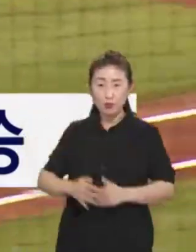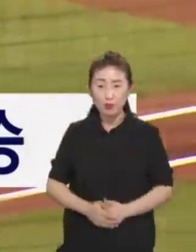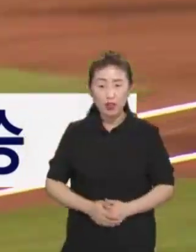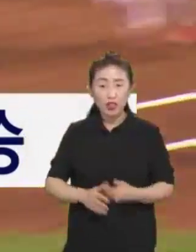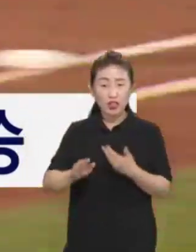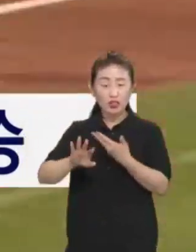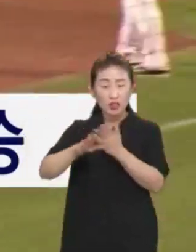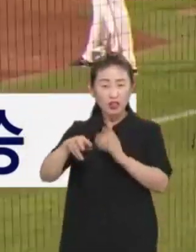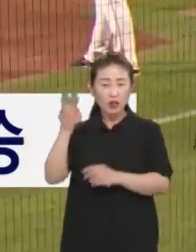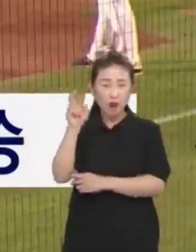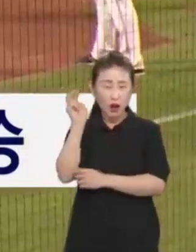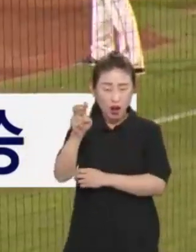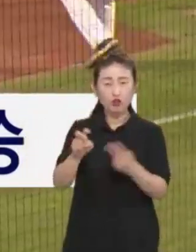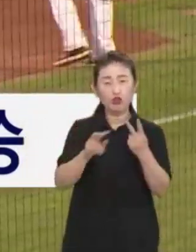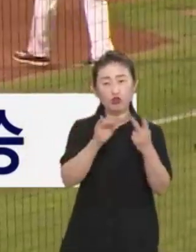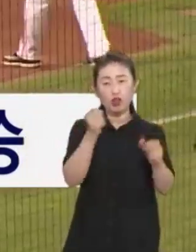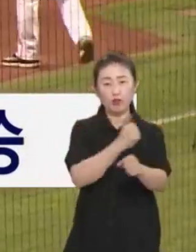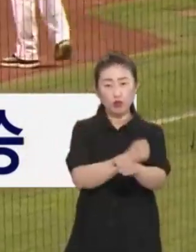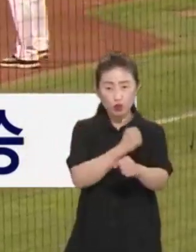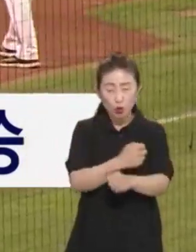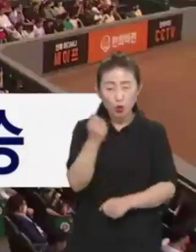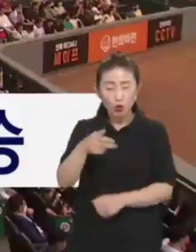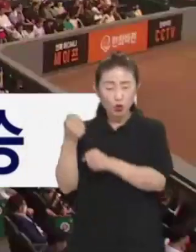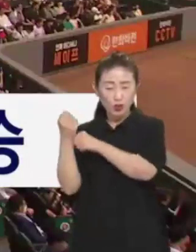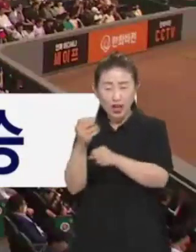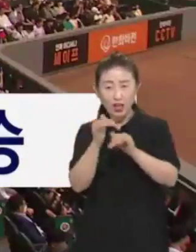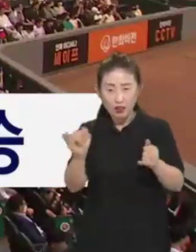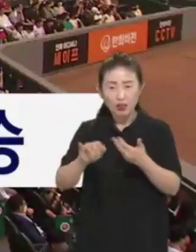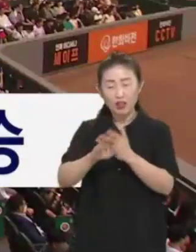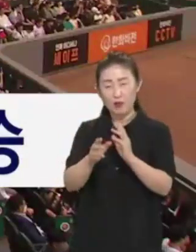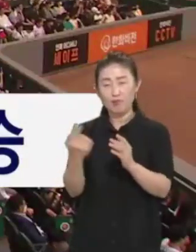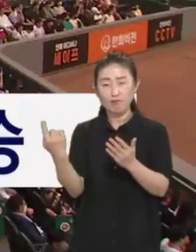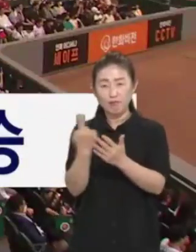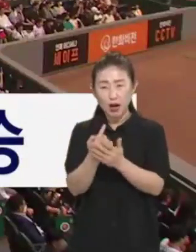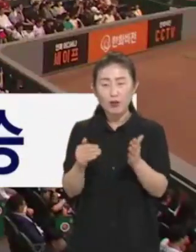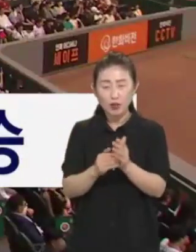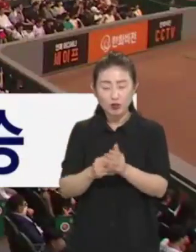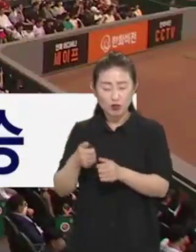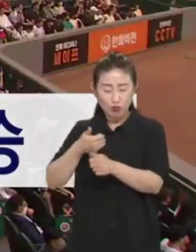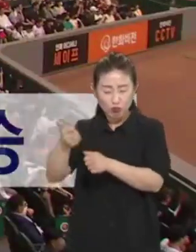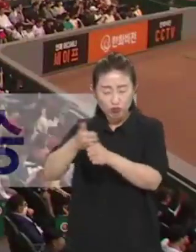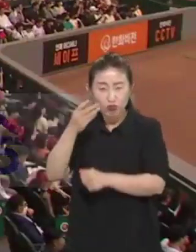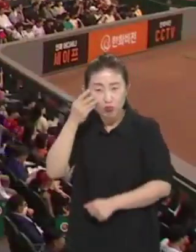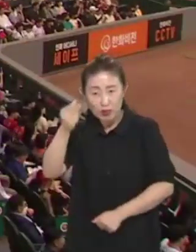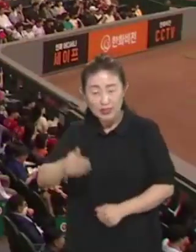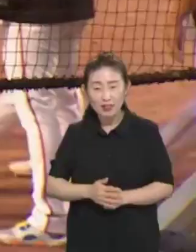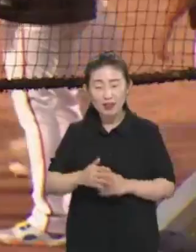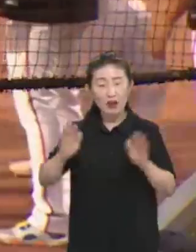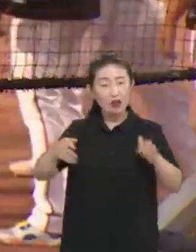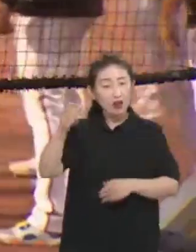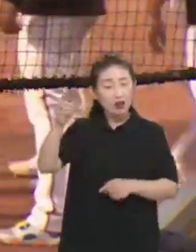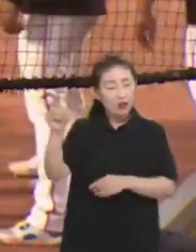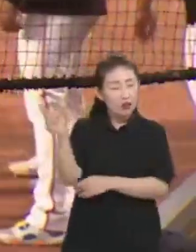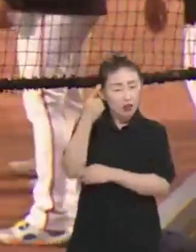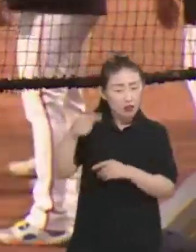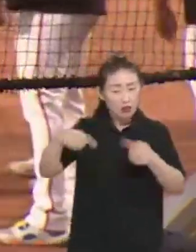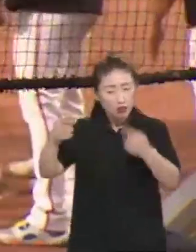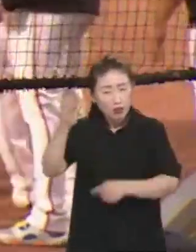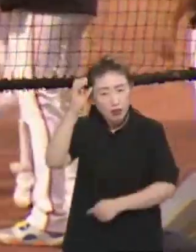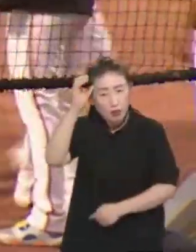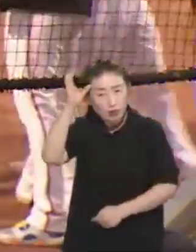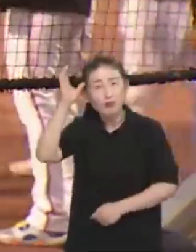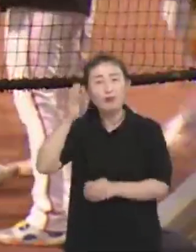투수의 호투에 새 외국인 타자 닉 윌리엄스까지 팀에 합류하며 상승세를 타고 있어 가을 야구에 대한 기대도 커지고